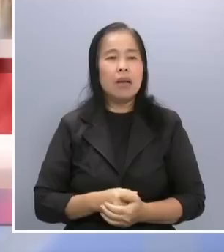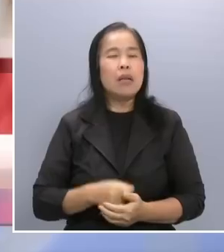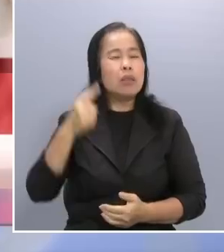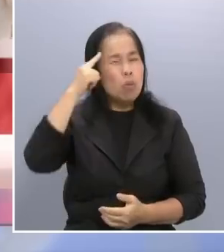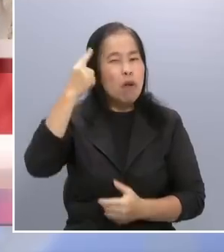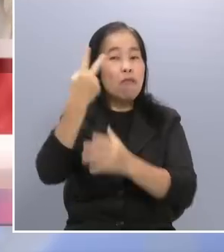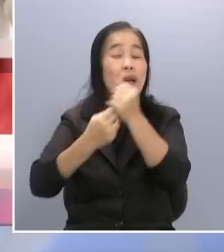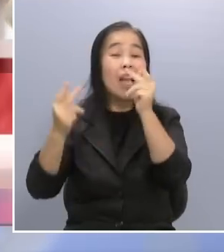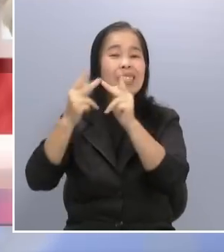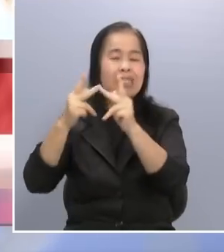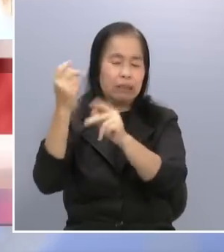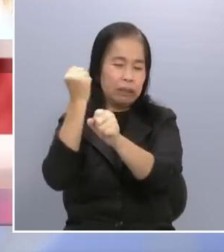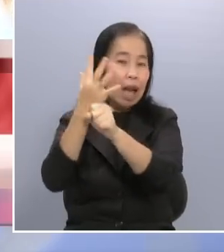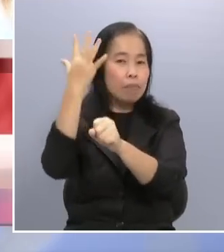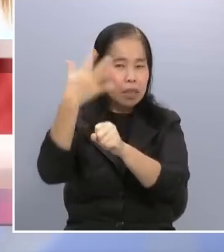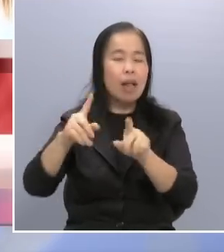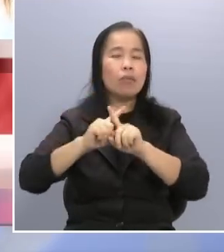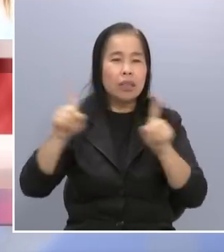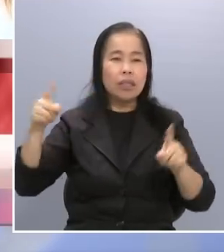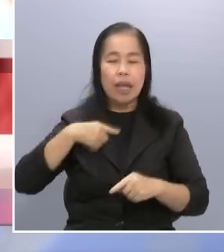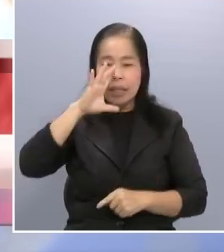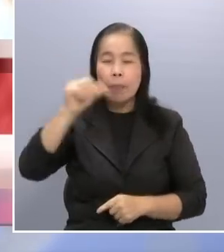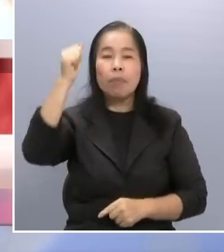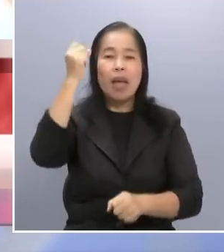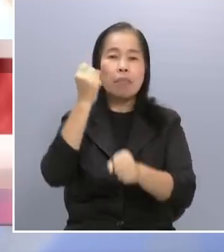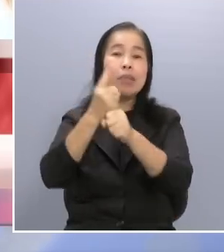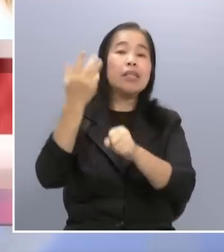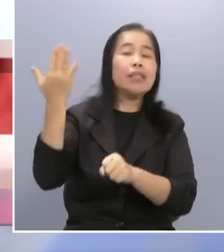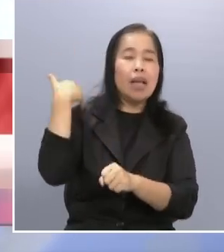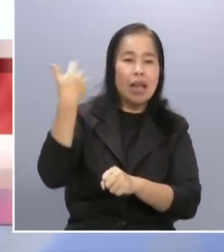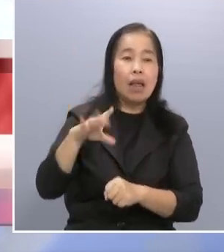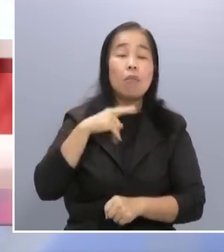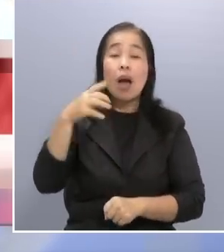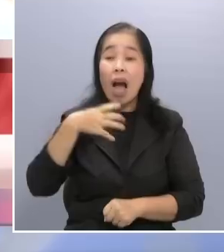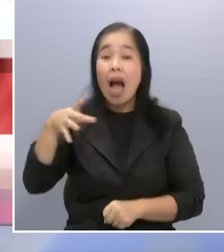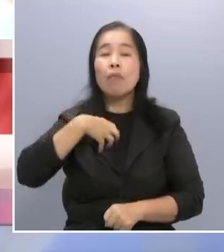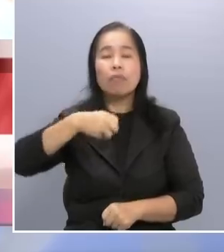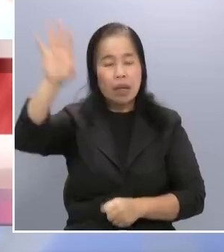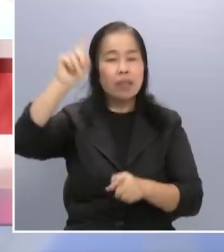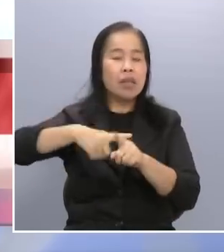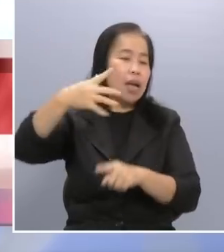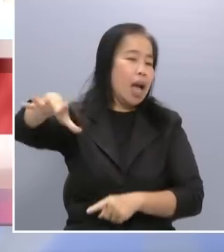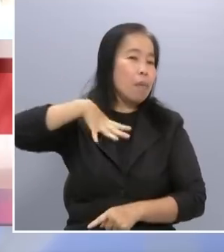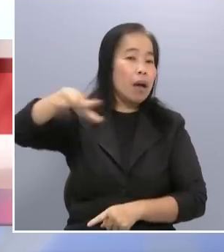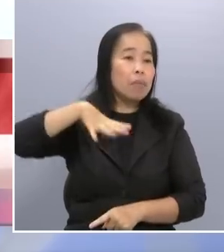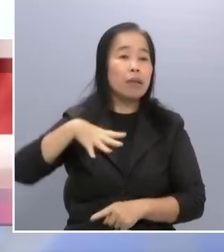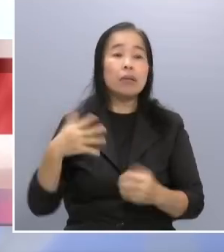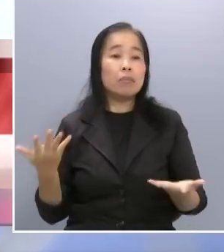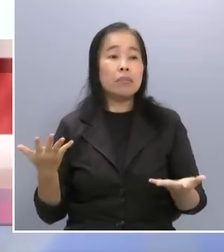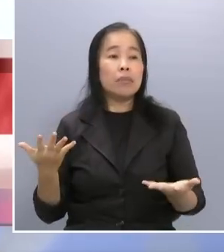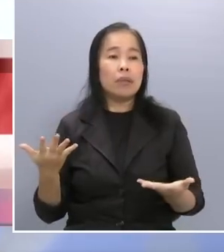ญิงคนเนี้ยแต่พี่จับได้เมื่อปีที่แล้วพี่เคยไปโรงพักมาแล้วนะถ้าอยากได้ก็เอาไปขอค่าเลี้ยงดูสัก 5,000 เขาบอกไม่มีกูยอมออก